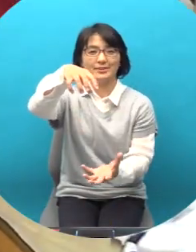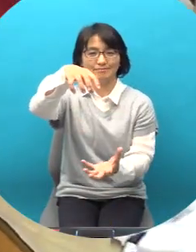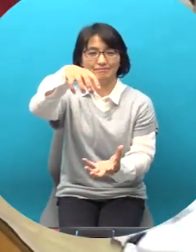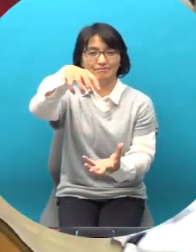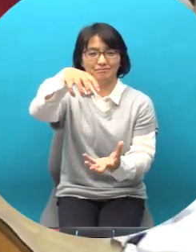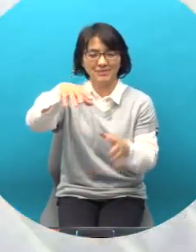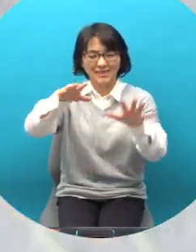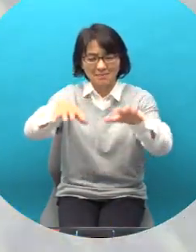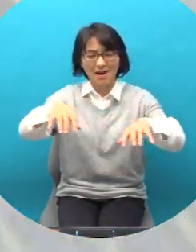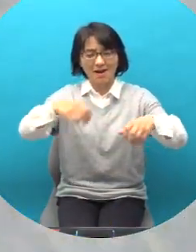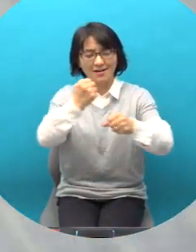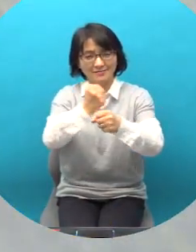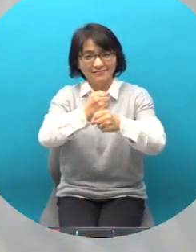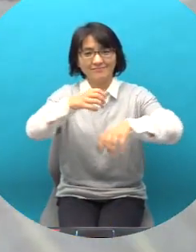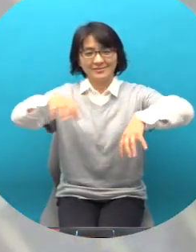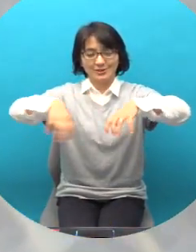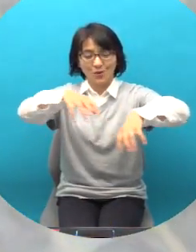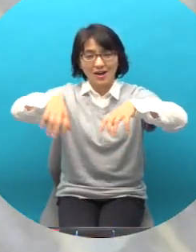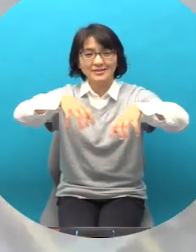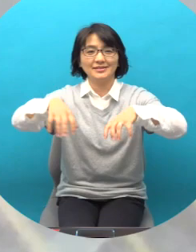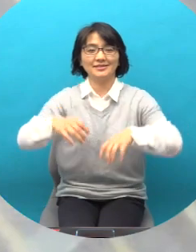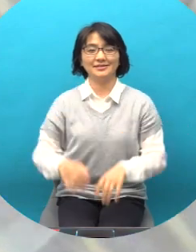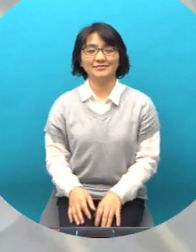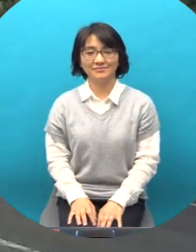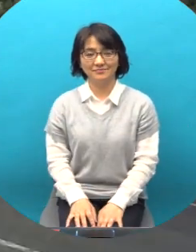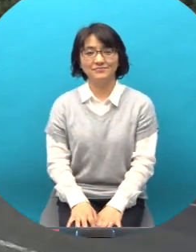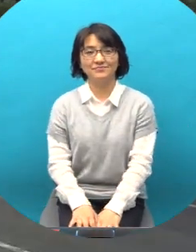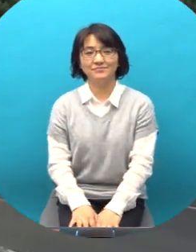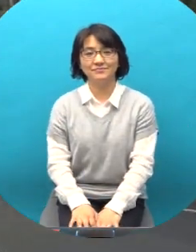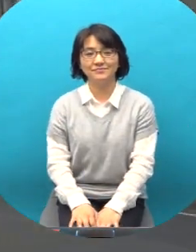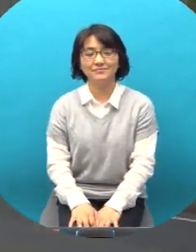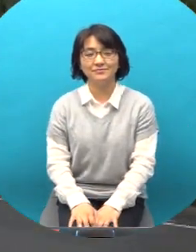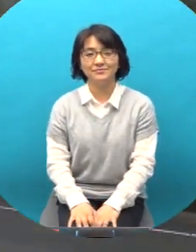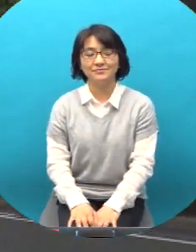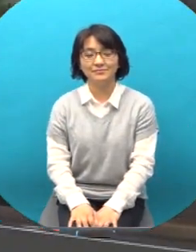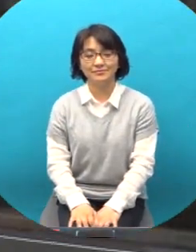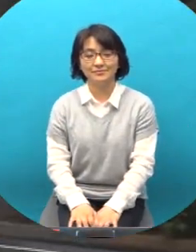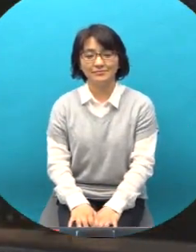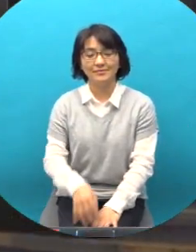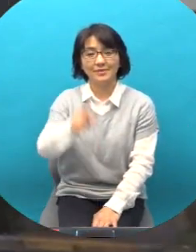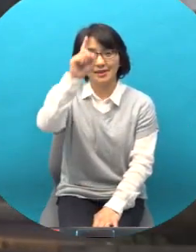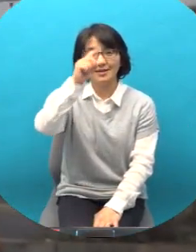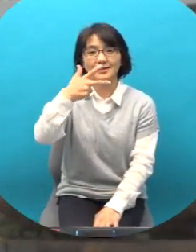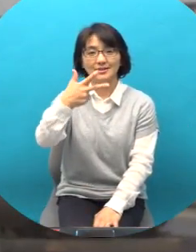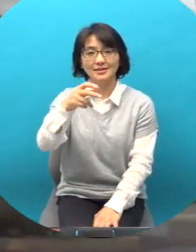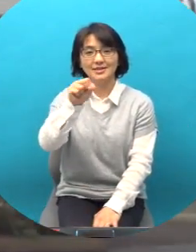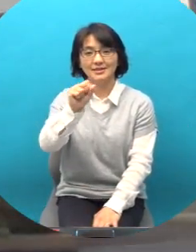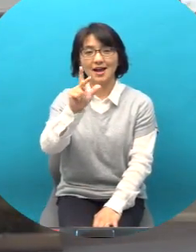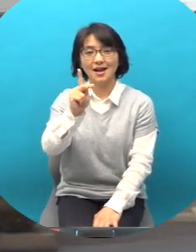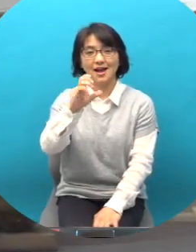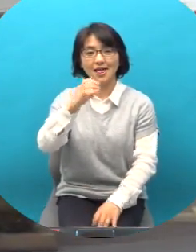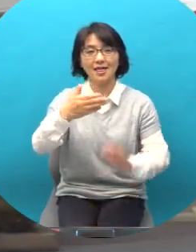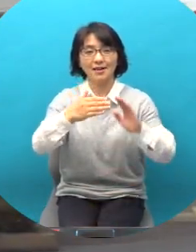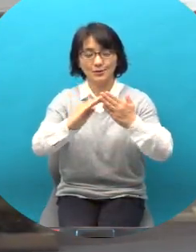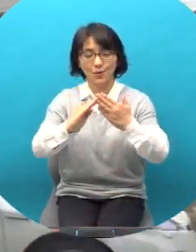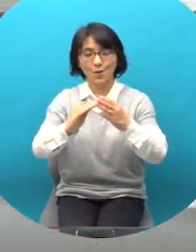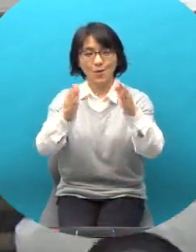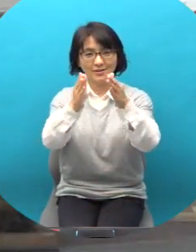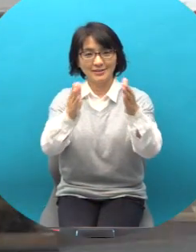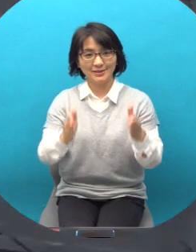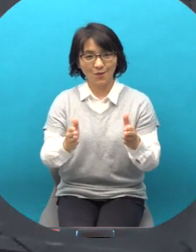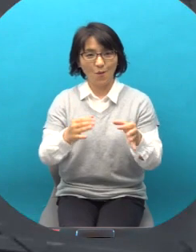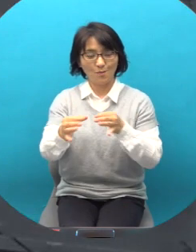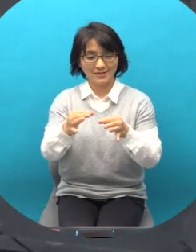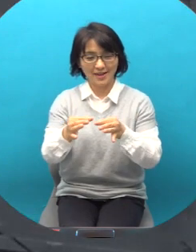迎えている提灯作りをご紹介します。高崎市栄町の人形店光月です